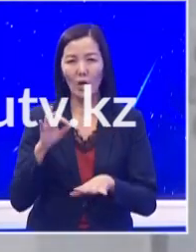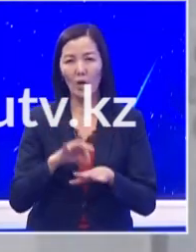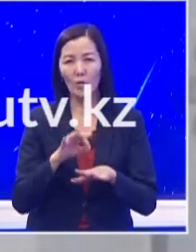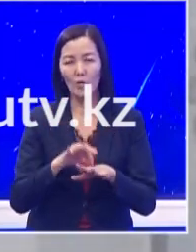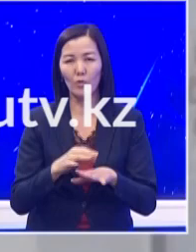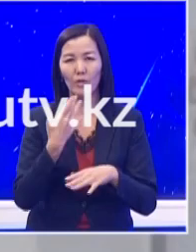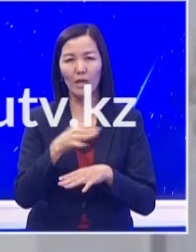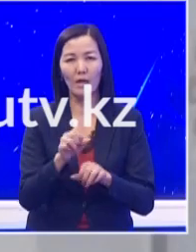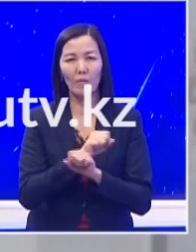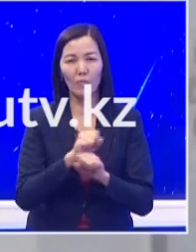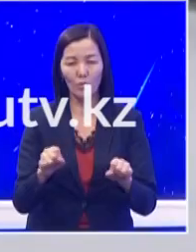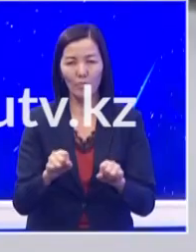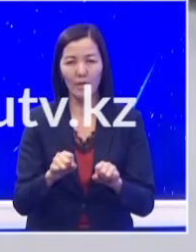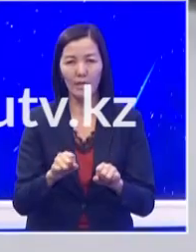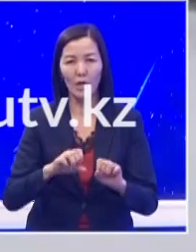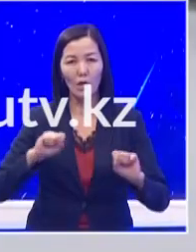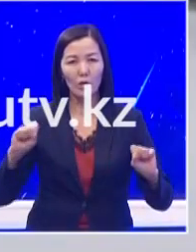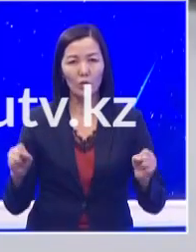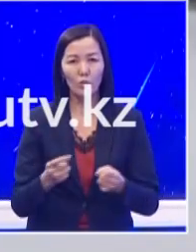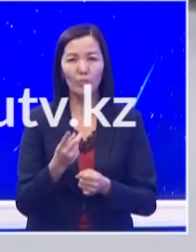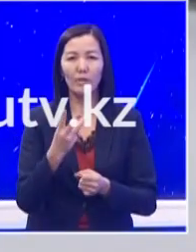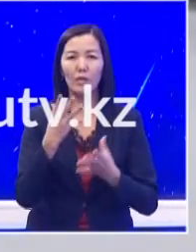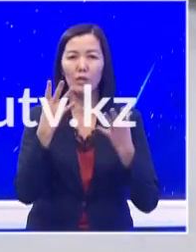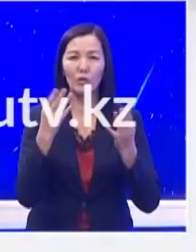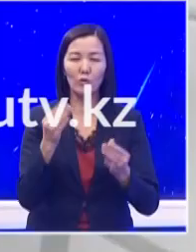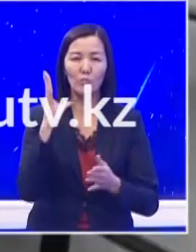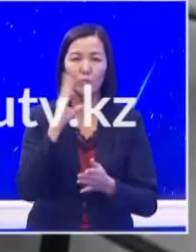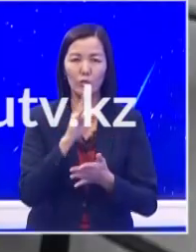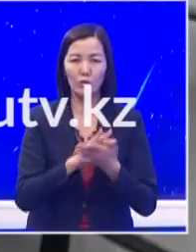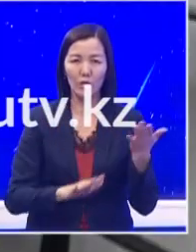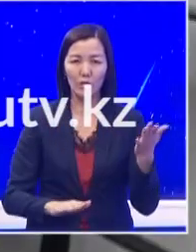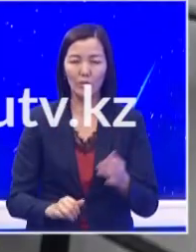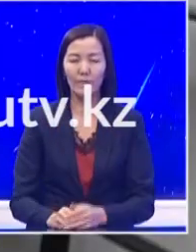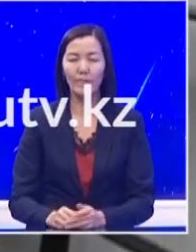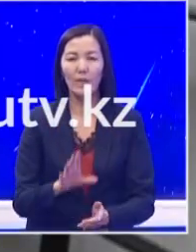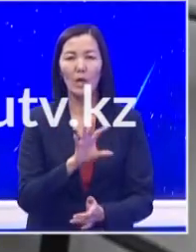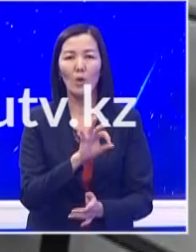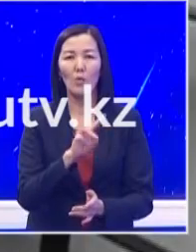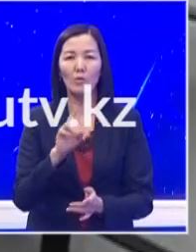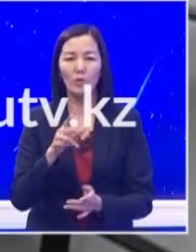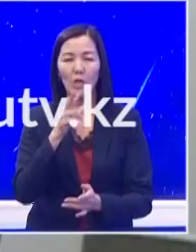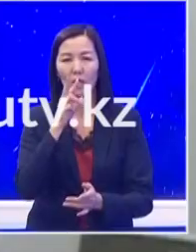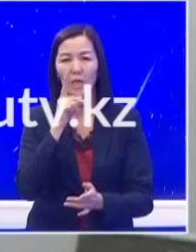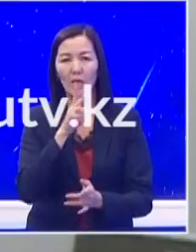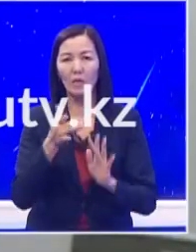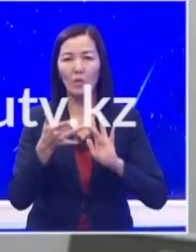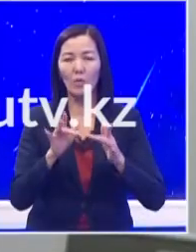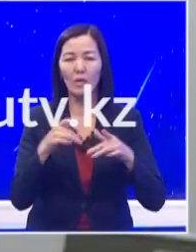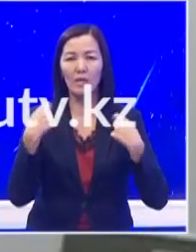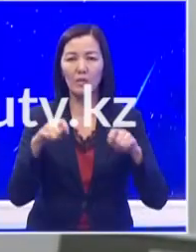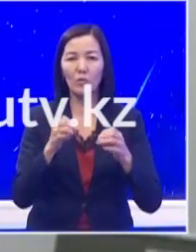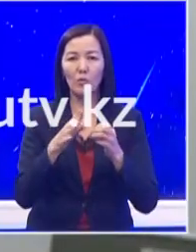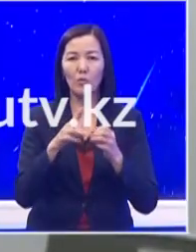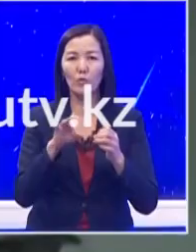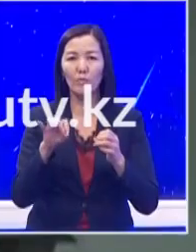сыртқа шықпауды ескертті. Аяздың беті бірнеше күнге дейін қайтпауы мүмкін. Оңтүстік Кореяда тұрғындар онлайн саудаға 14 миллиард